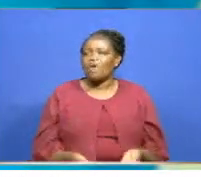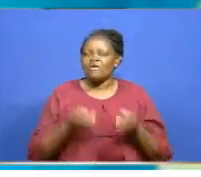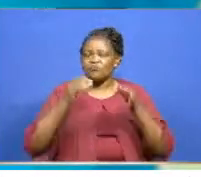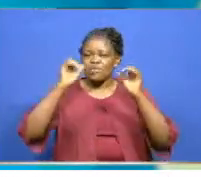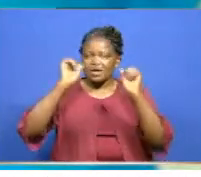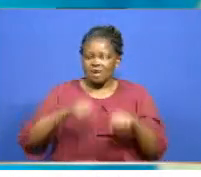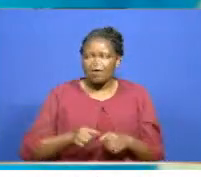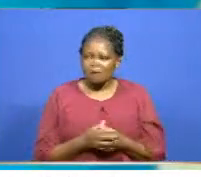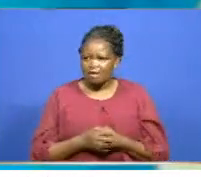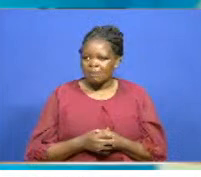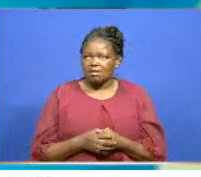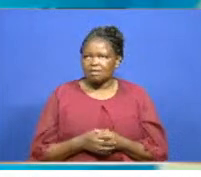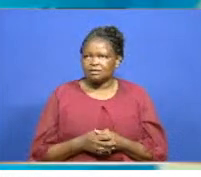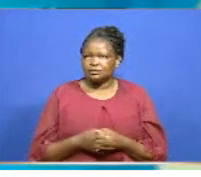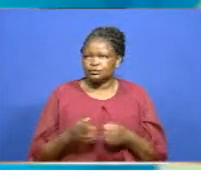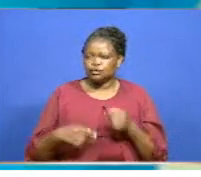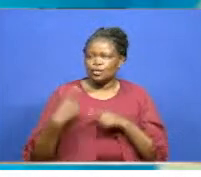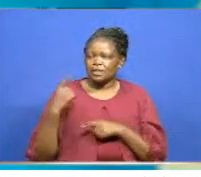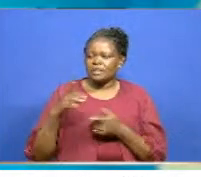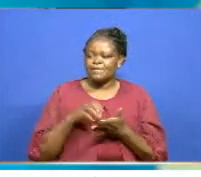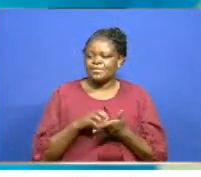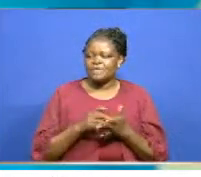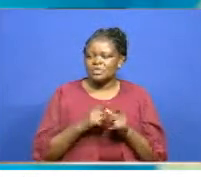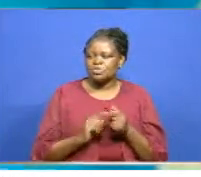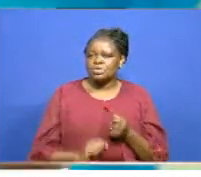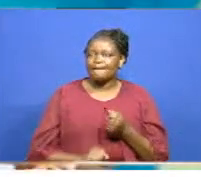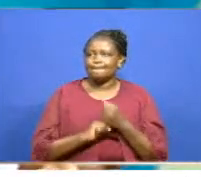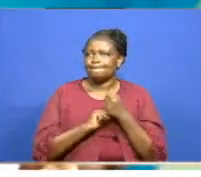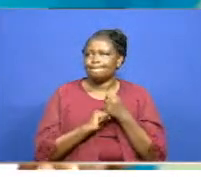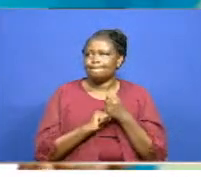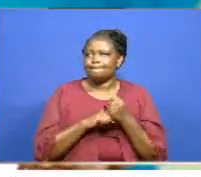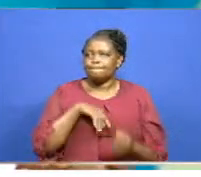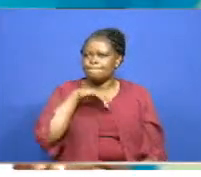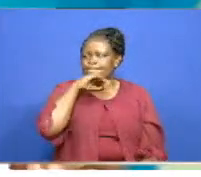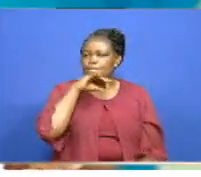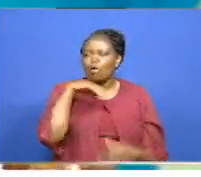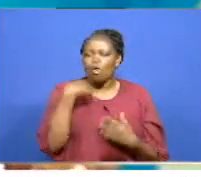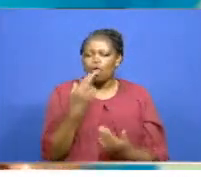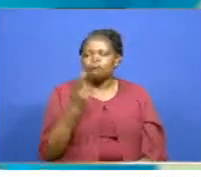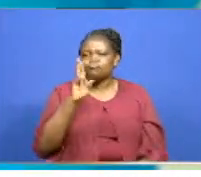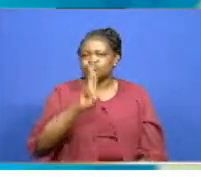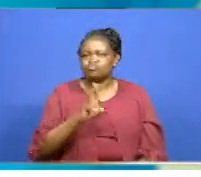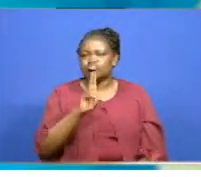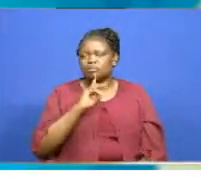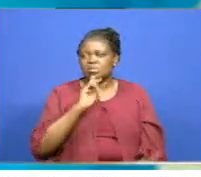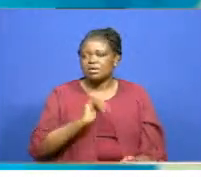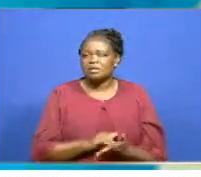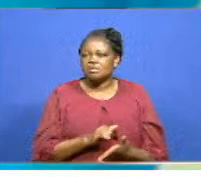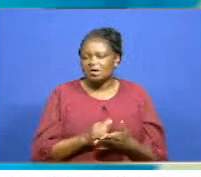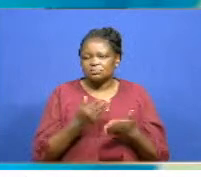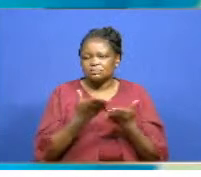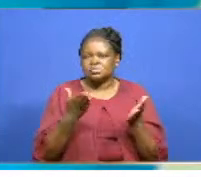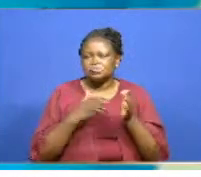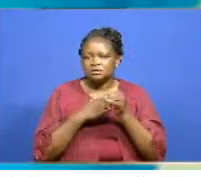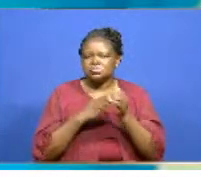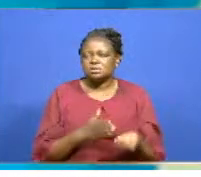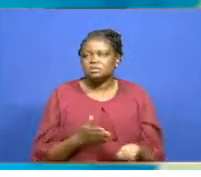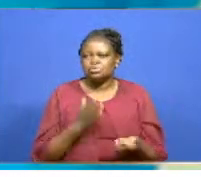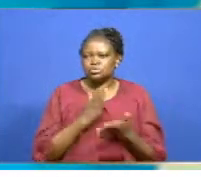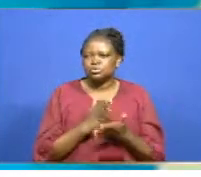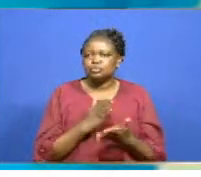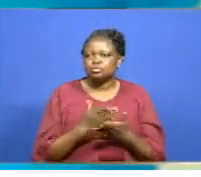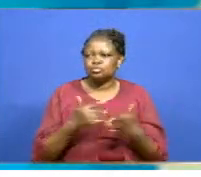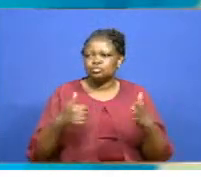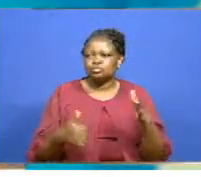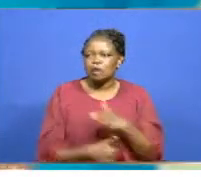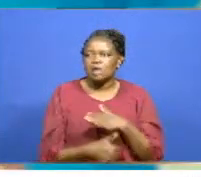tunaweza win hiki kiti na maybe tuungwe mkono na Raila Odinga ama Mheshimiwa Uhuru Kenyatta aseme pia hawa viongozi ninaweka kwenu mikononi